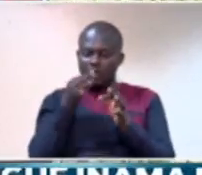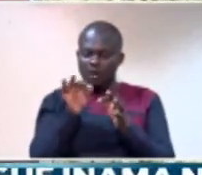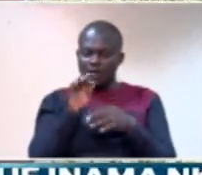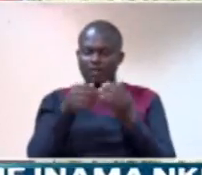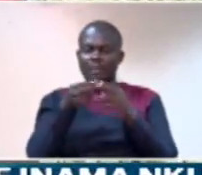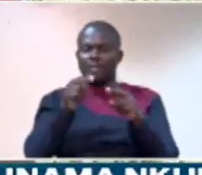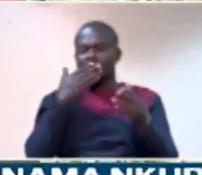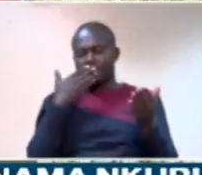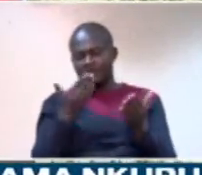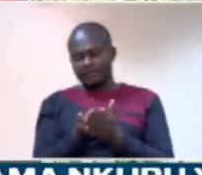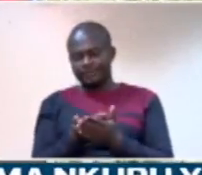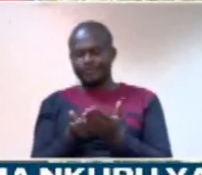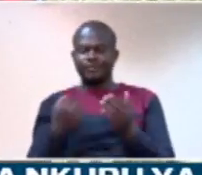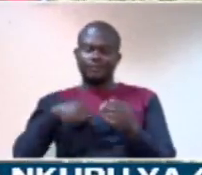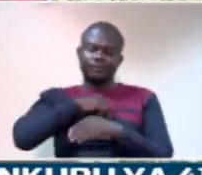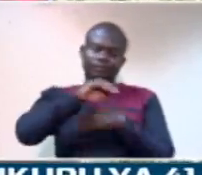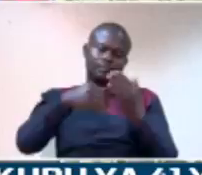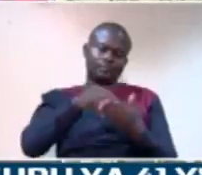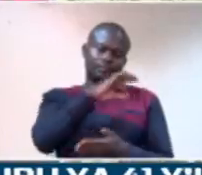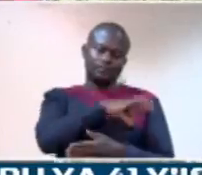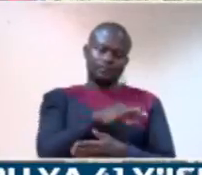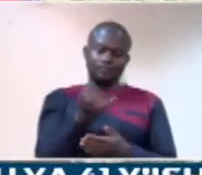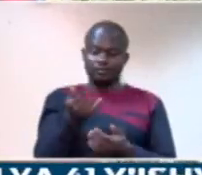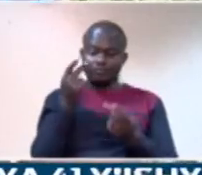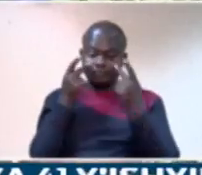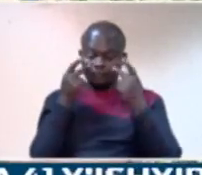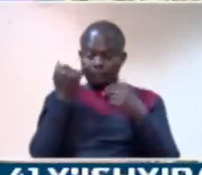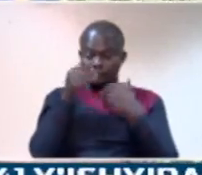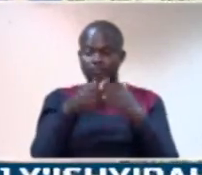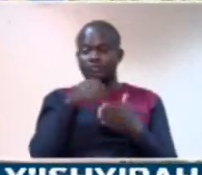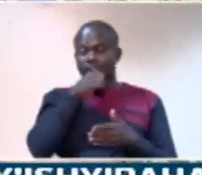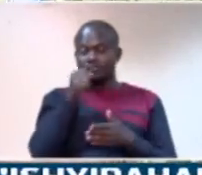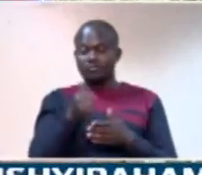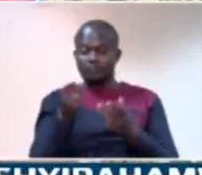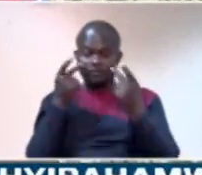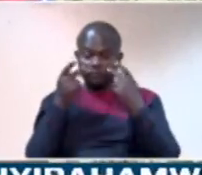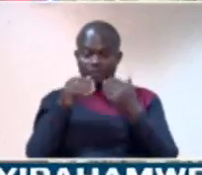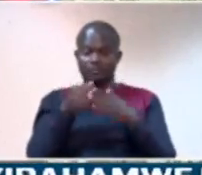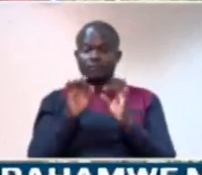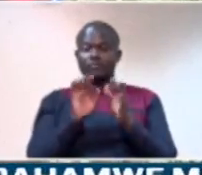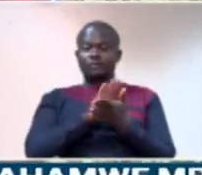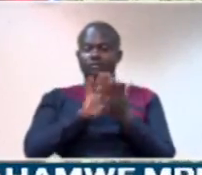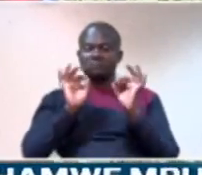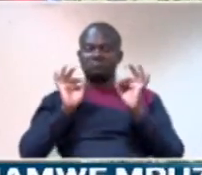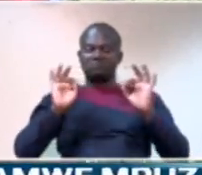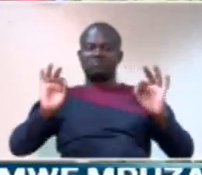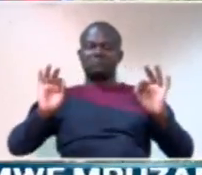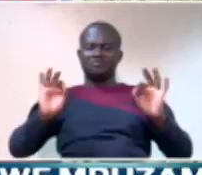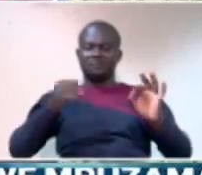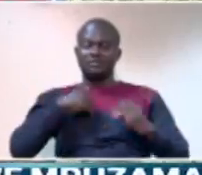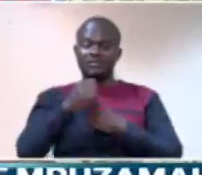y'imboga ikagenda neza, twese tukunguka. Urabona nubwo nshaje ndi umukecuru, urabona ko ndi umukecuru ukeye. Mfite